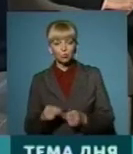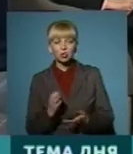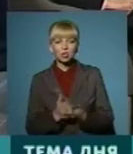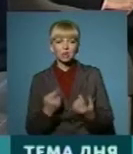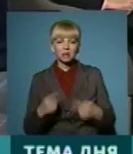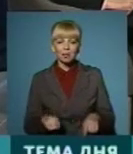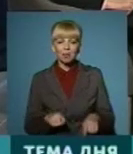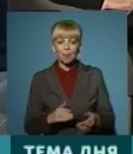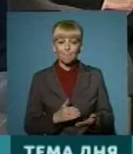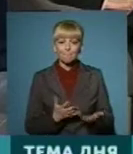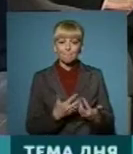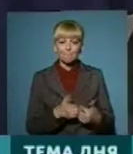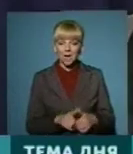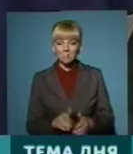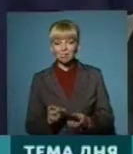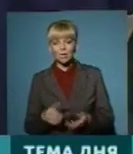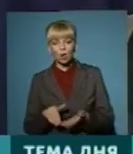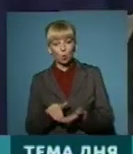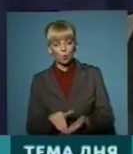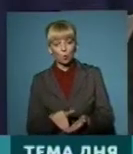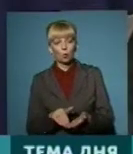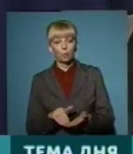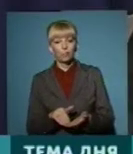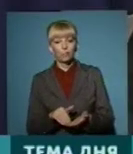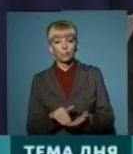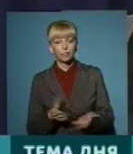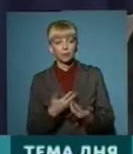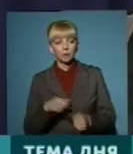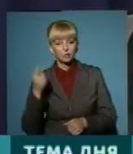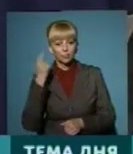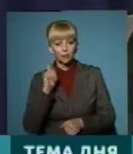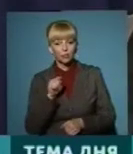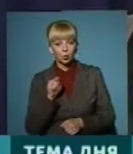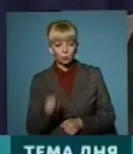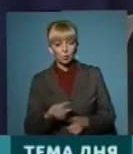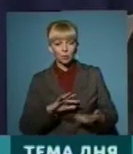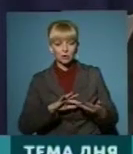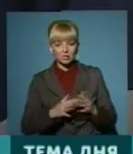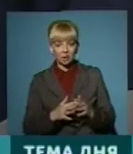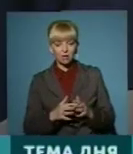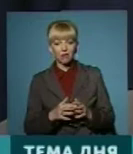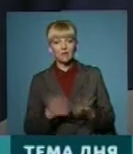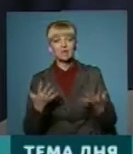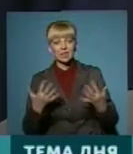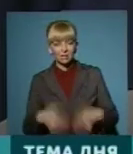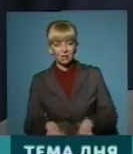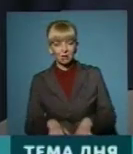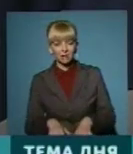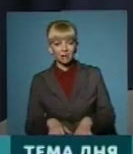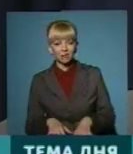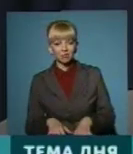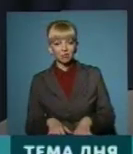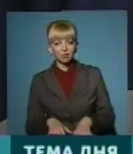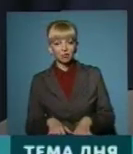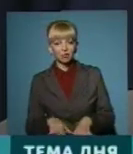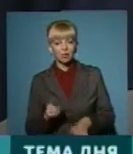інші механізми для допомоги, тому що ми чуємо, що тут ці села значно втратили. І вони більшого, в